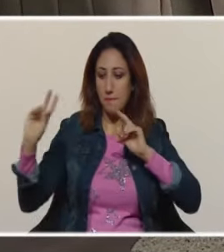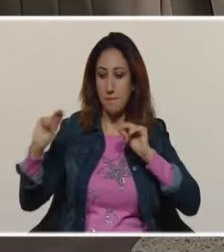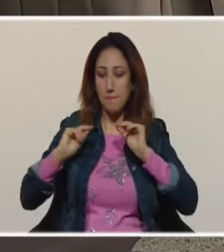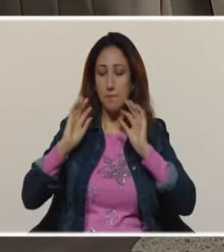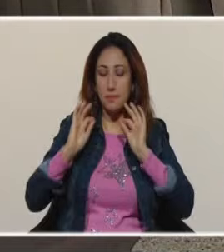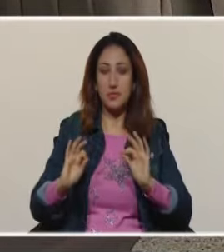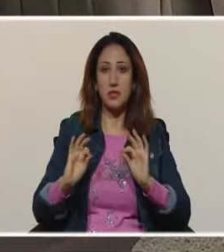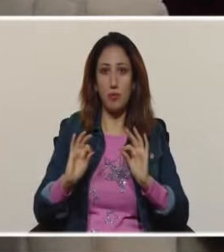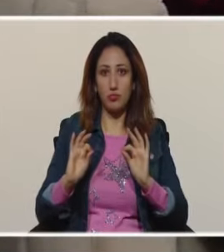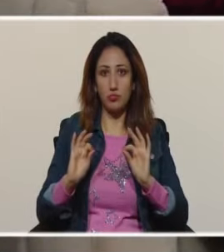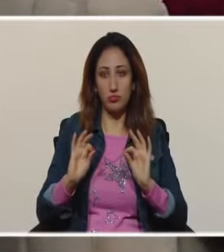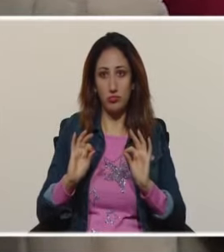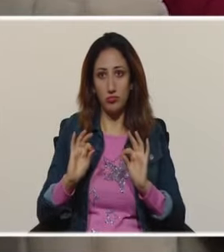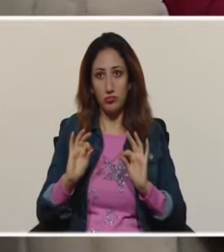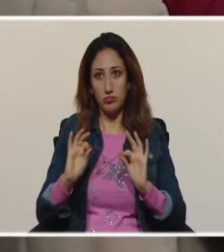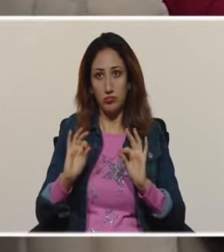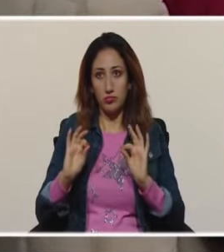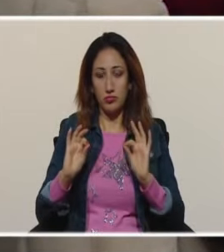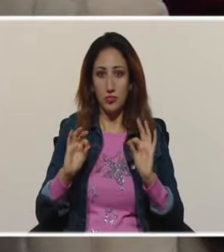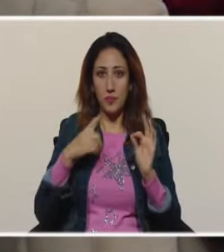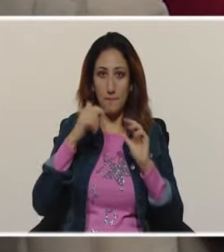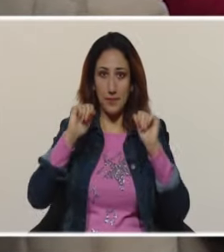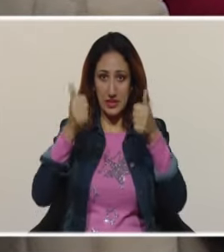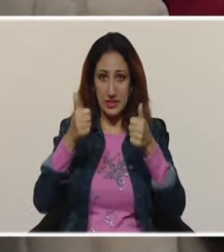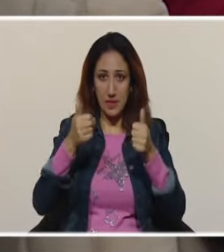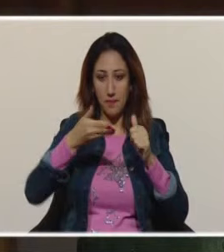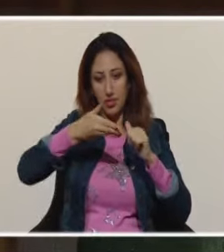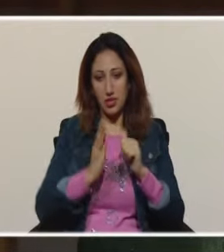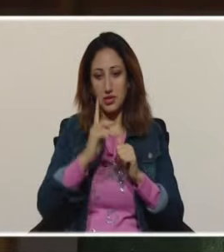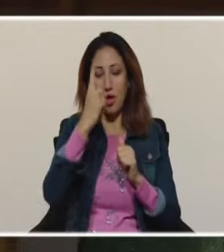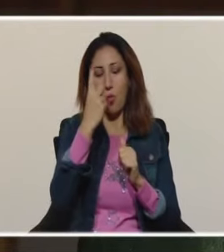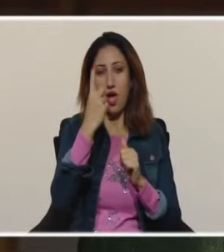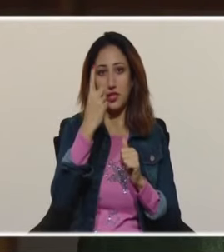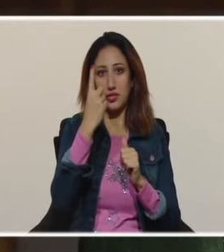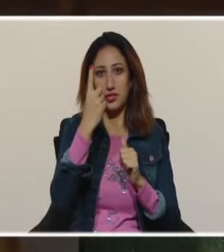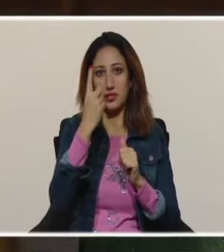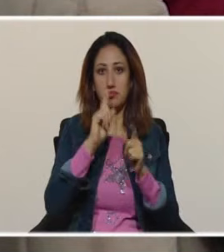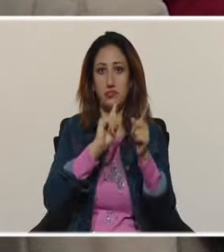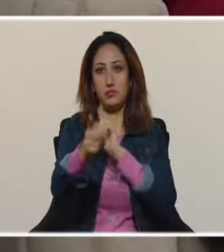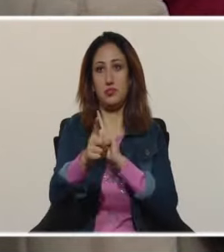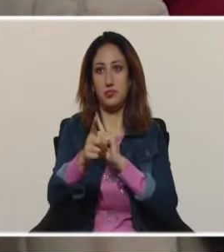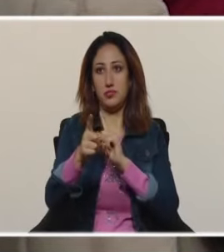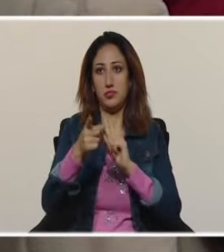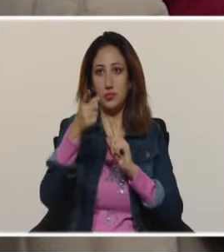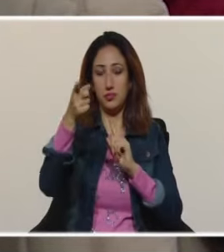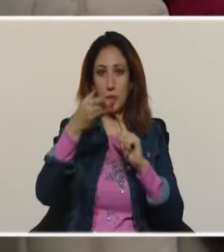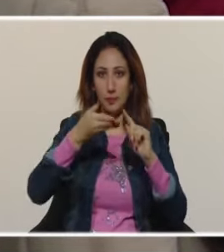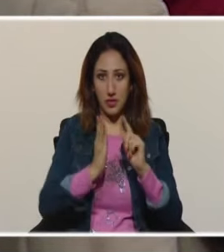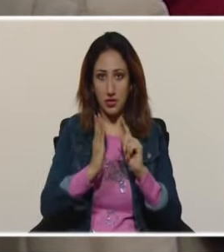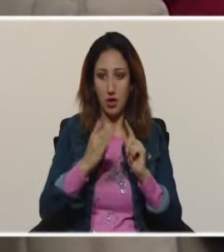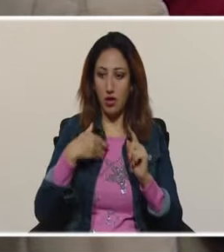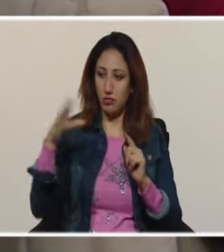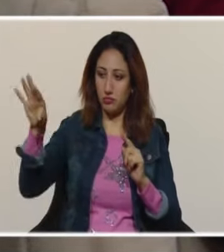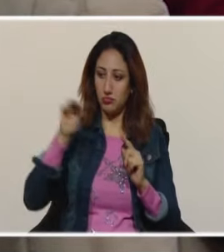ما تحطوش في دماغك اصلا. احنا الطاقم الوحيد اللي بنخش السيما بتذكره واحده. انتوا الاثنين؟ ازاي؟ حضرتك انا كنت مثلا ايه اخش اجيب